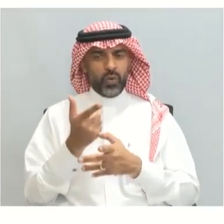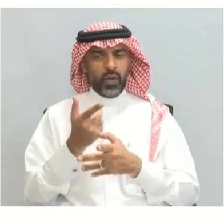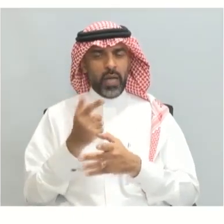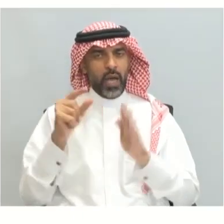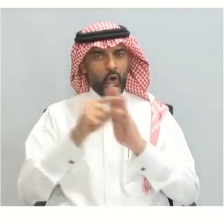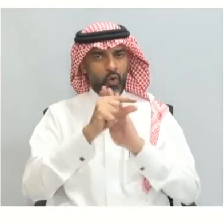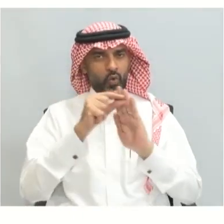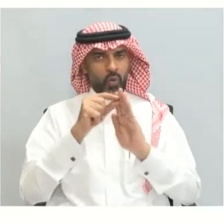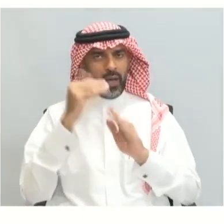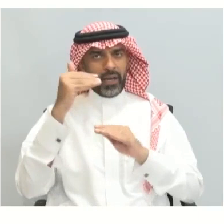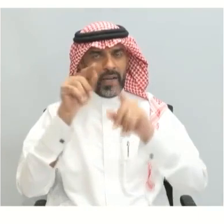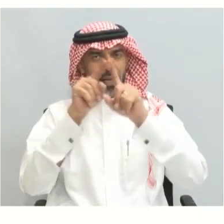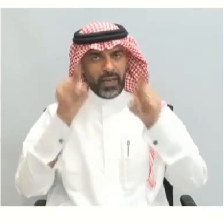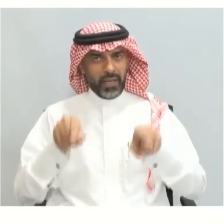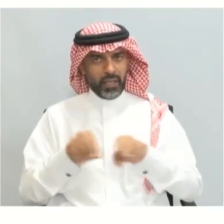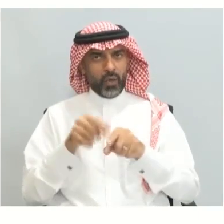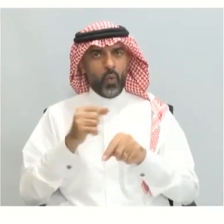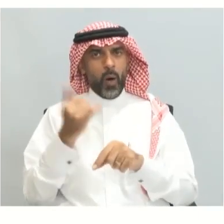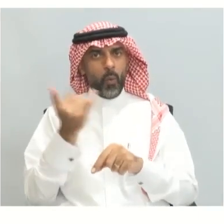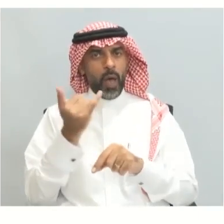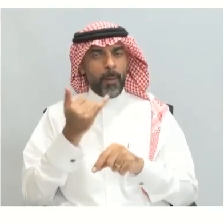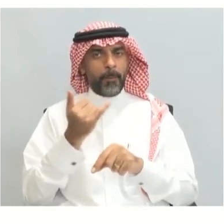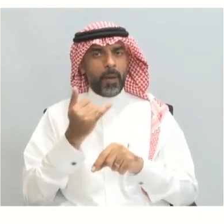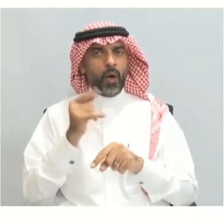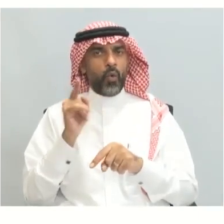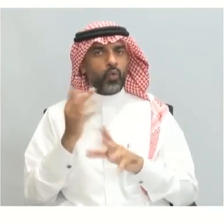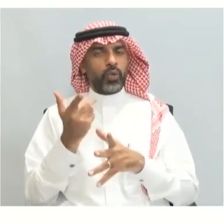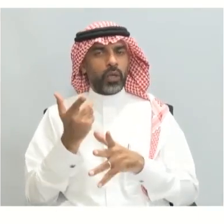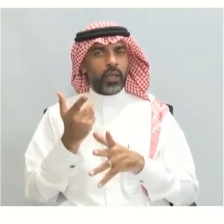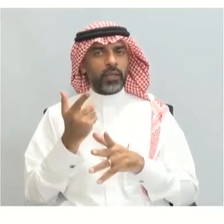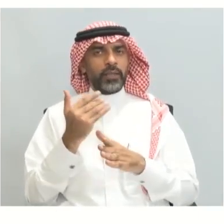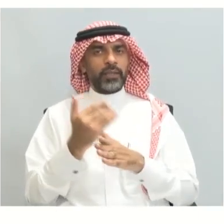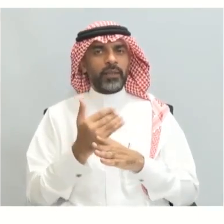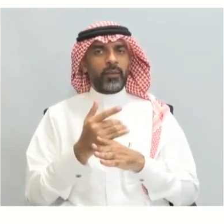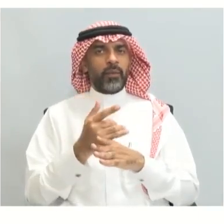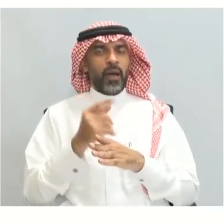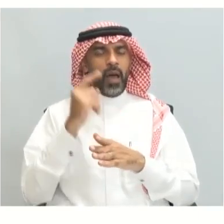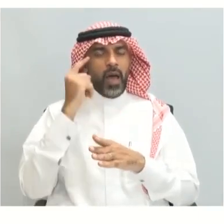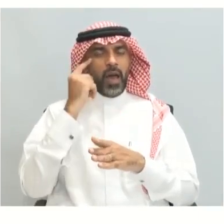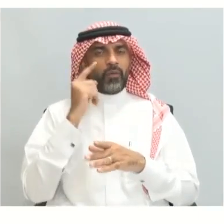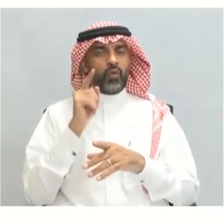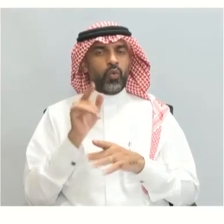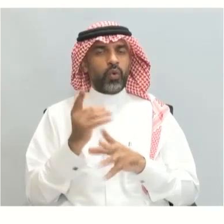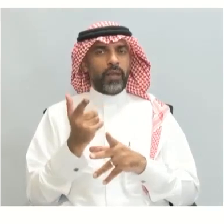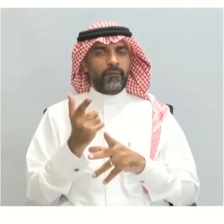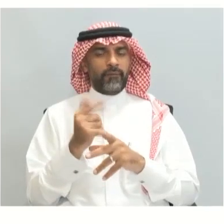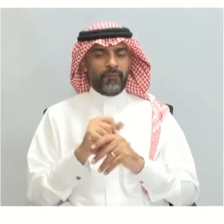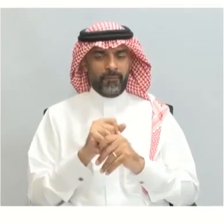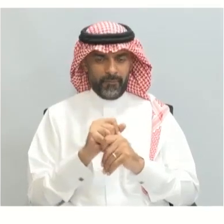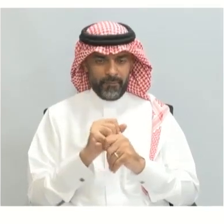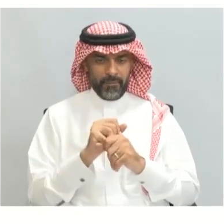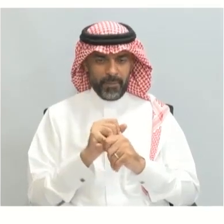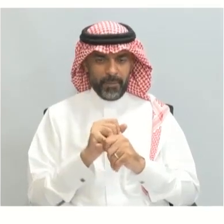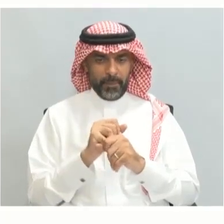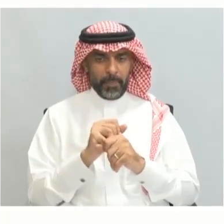عنوان الخريطه واهميه عنوان الخريطه ابنائي وبناتي الطلاب للخريطه ولكي نعرف الفائده المرجوه من